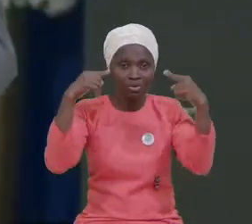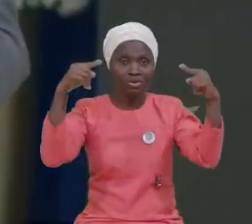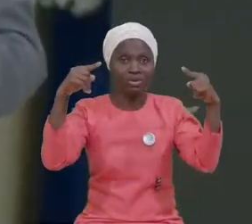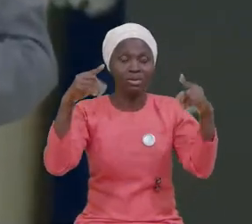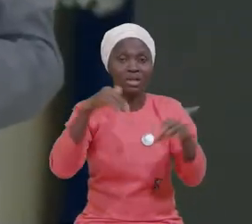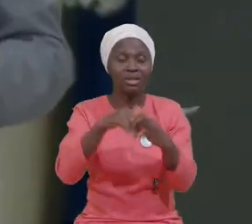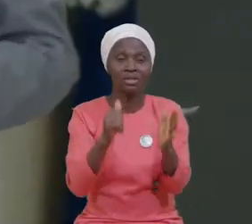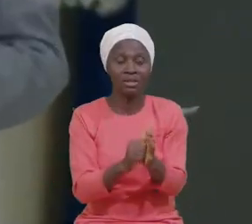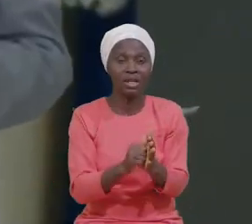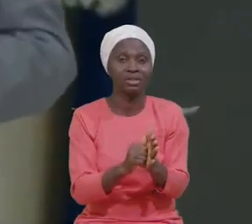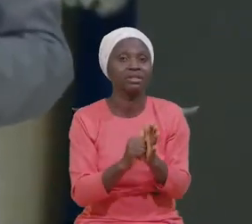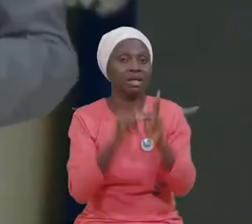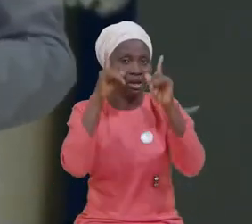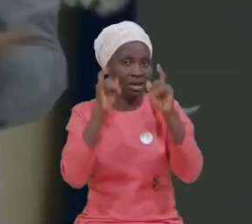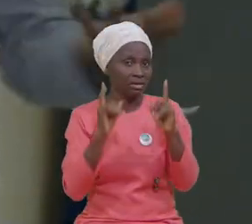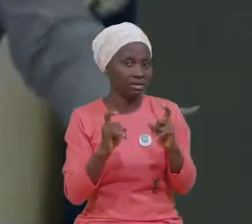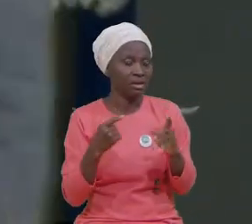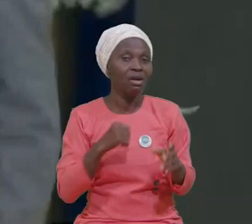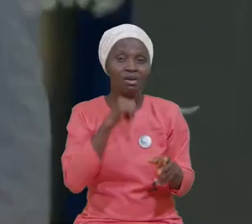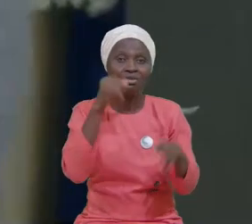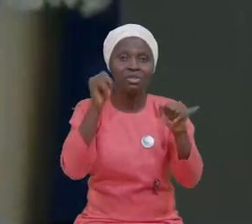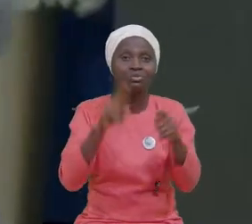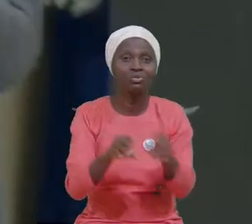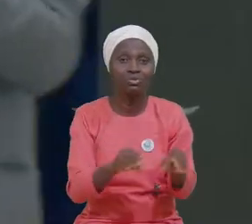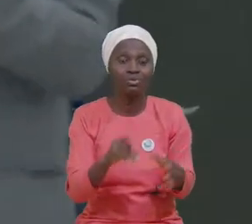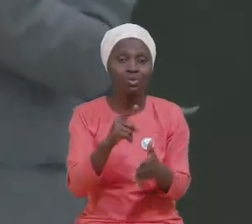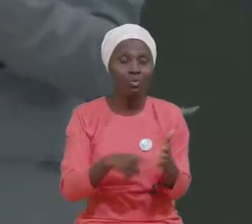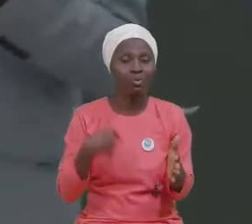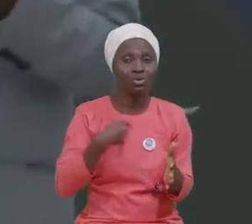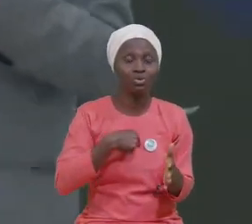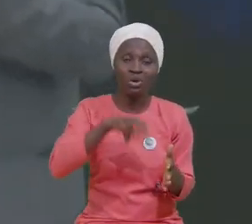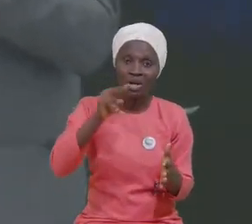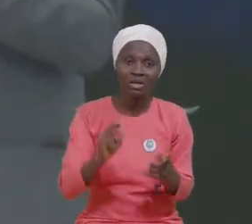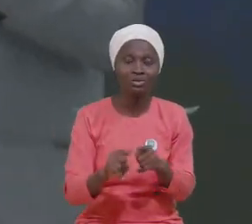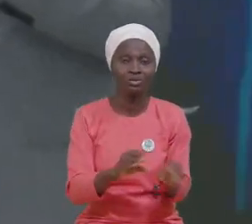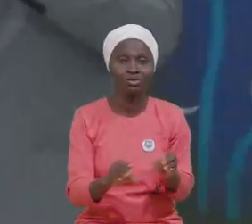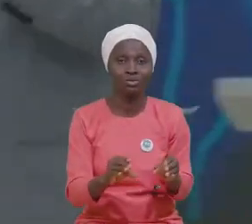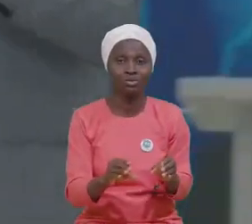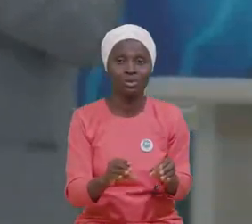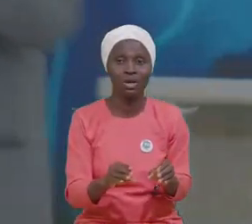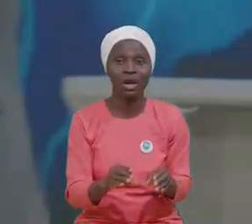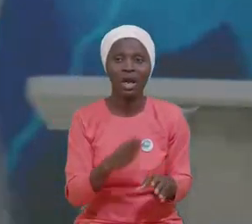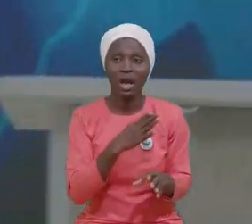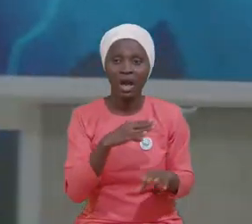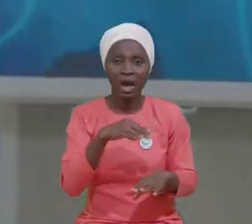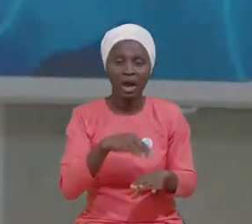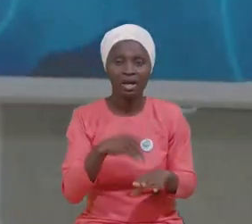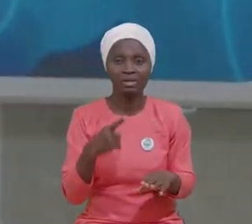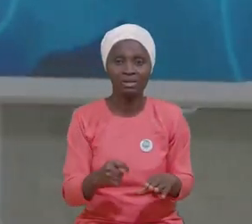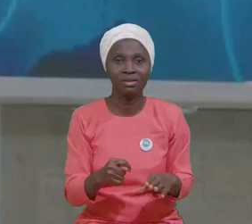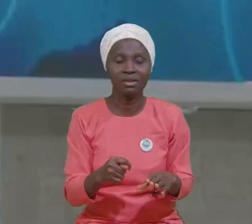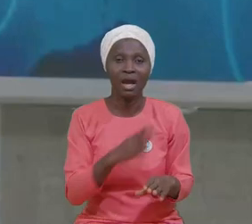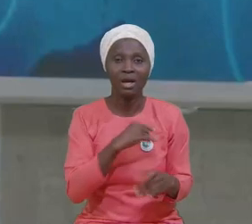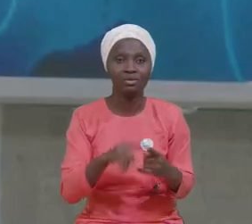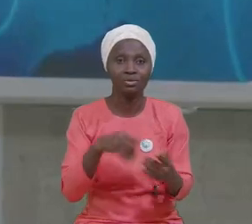à l'examen. Nous n'arrivons pas à passer, à faire ce que nous devrions faire. Et la